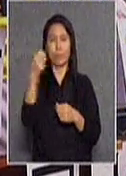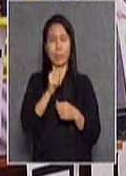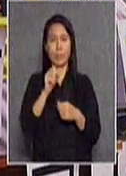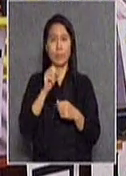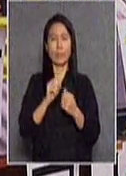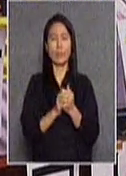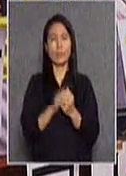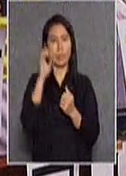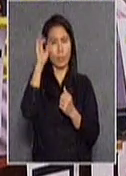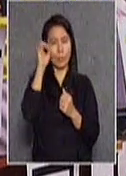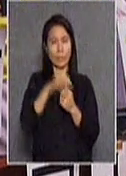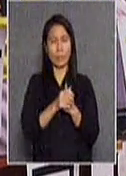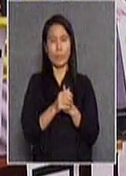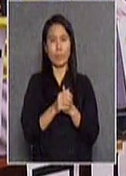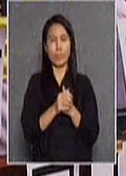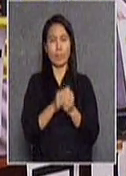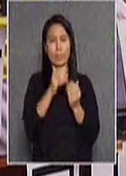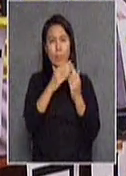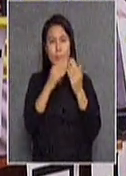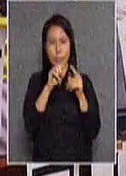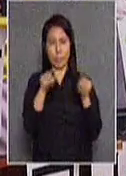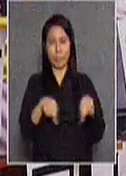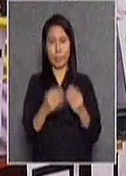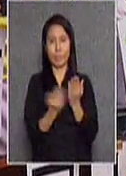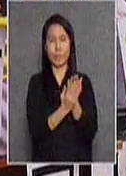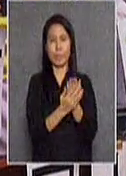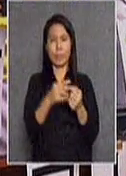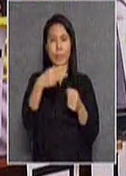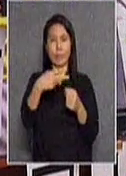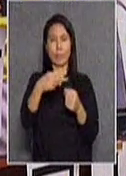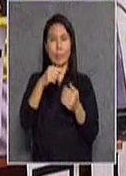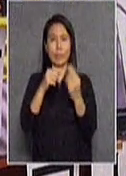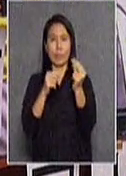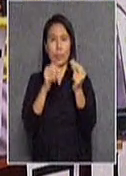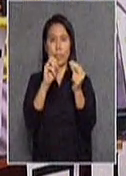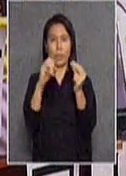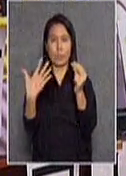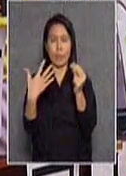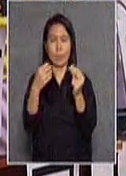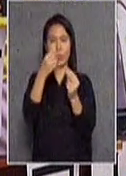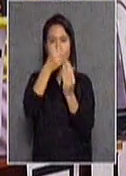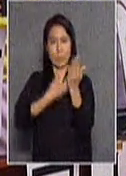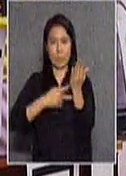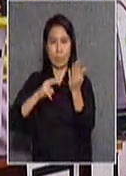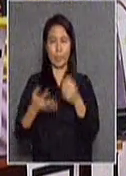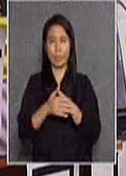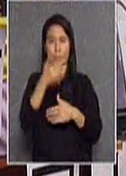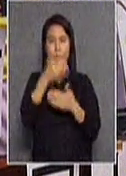過會議講稿附錄二的第705項修正案，削